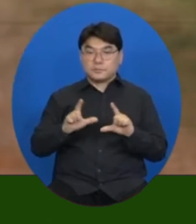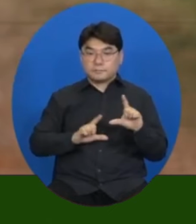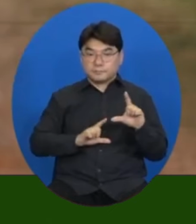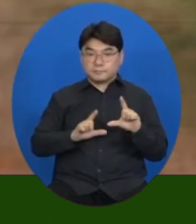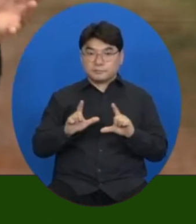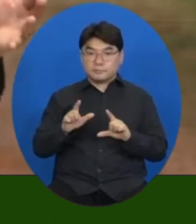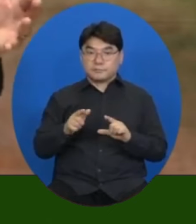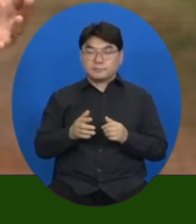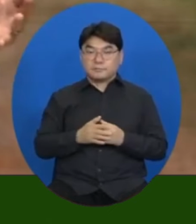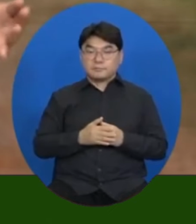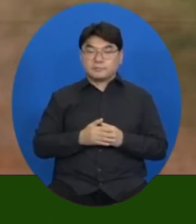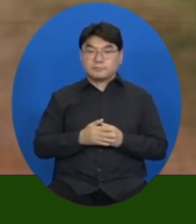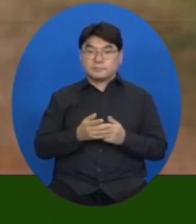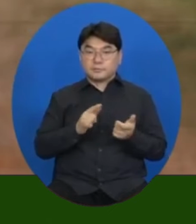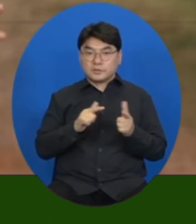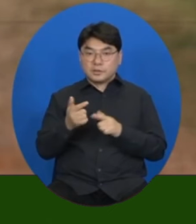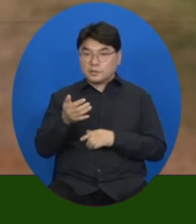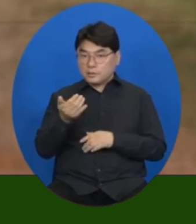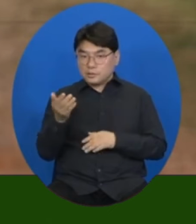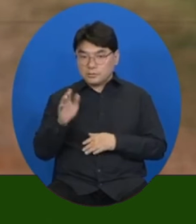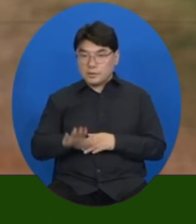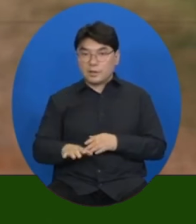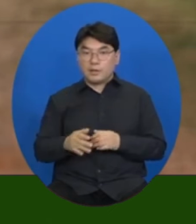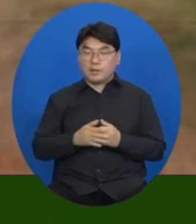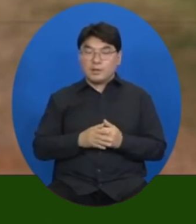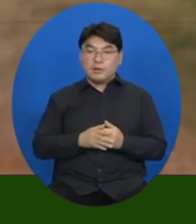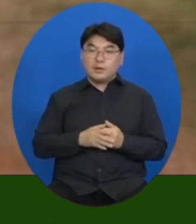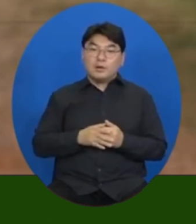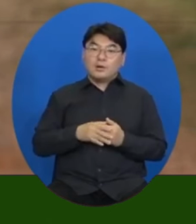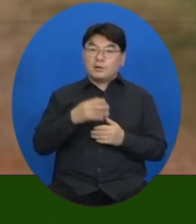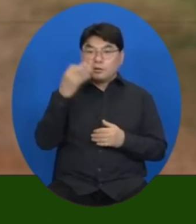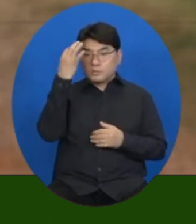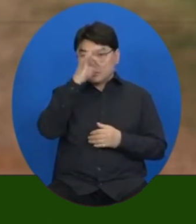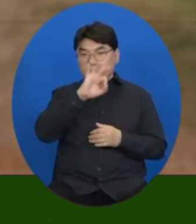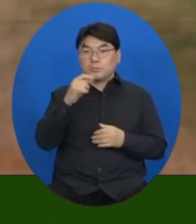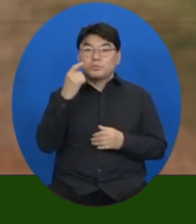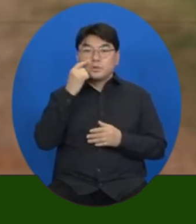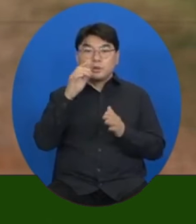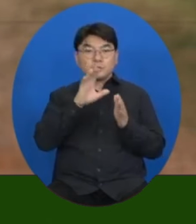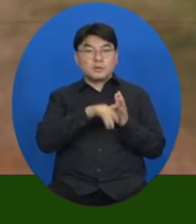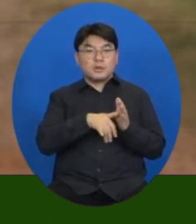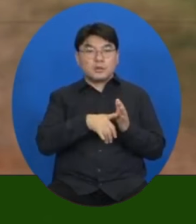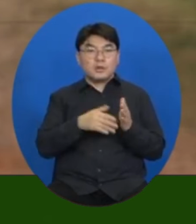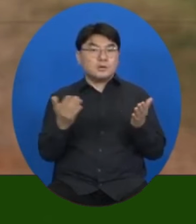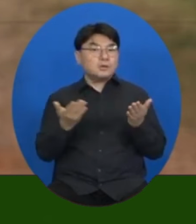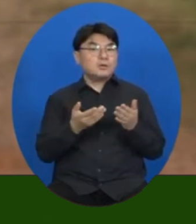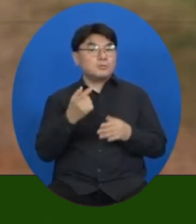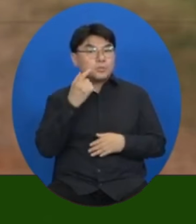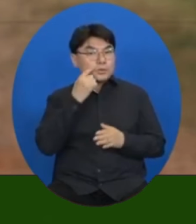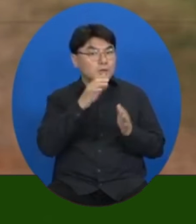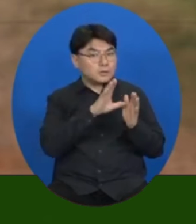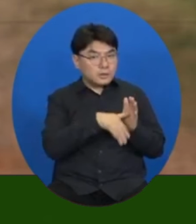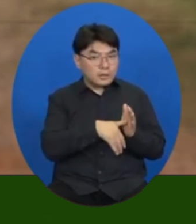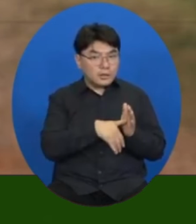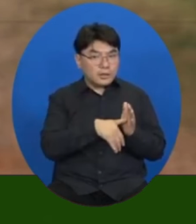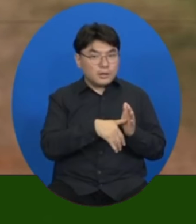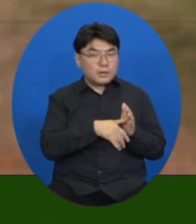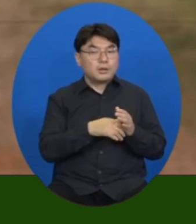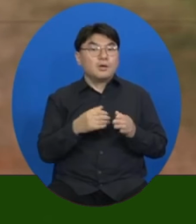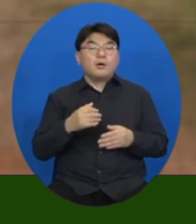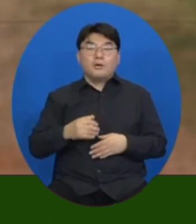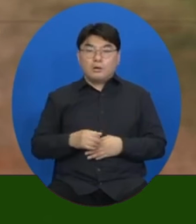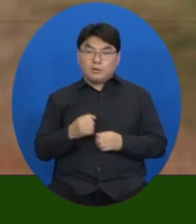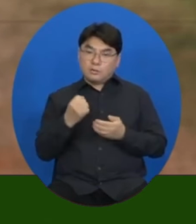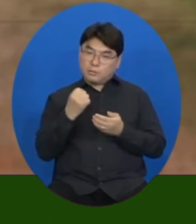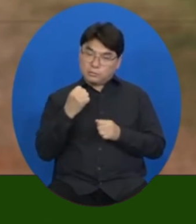전문분야 바깥에서 인정받지 못할 때 당황해야 하고 더 이상 그 일을 할 수 없을 때 당황해 그것이 무너진다는 뜻이에요 병에